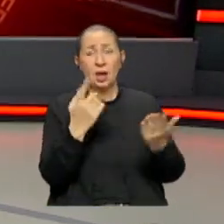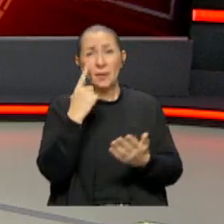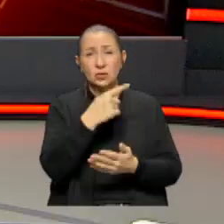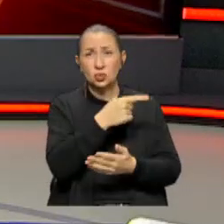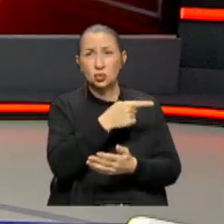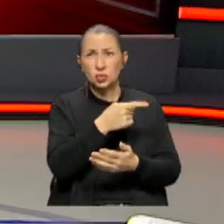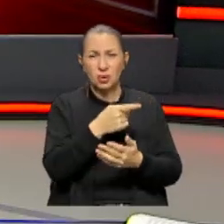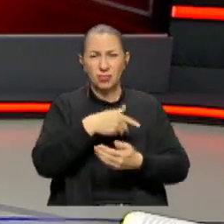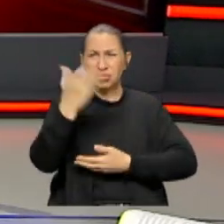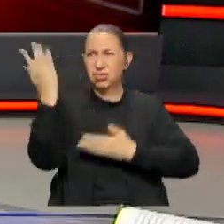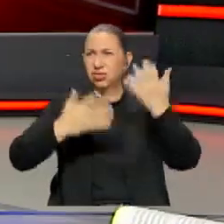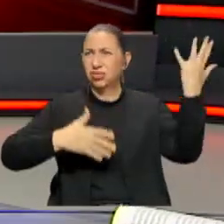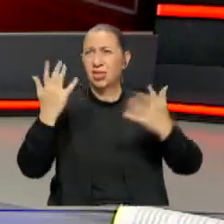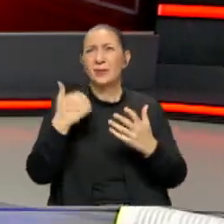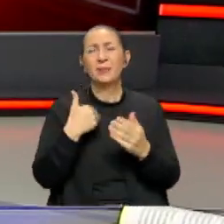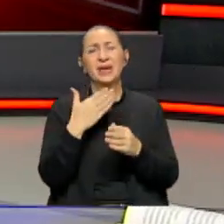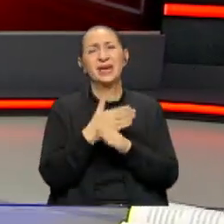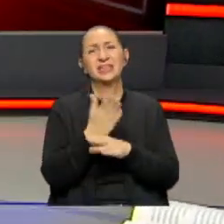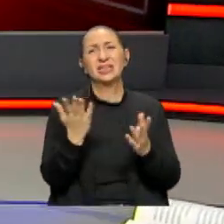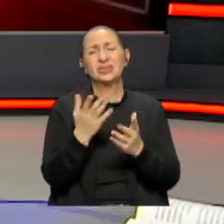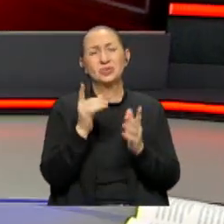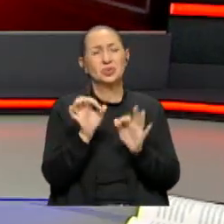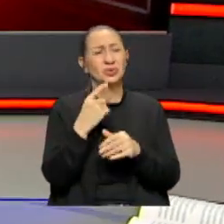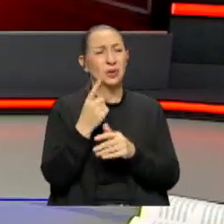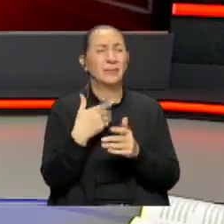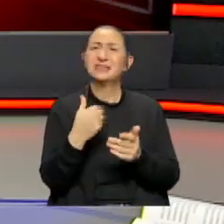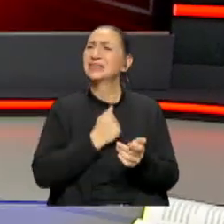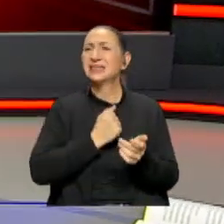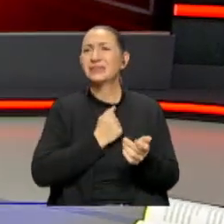şu savrulmalara bakın. Benim gerçekten şöyle söyleyeyim, ben